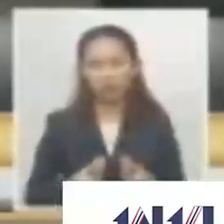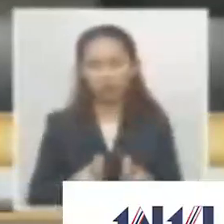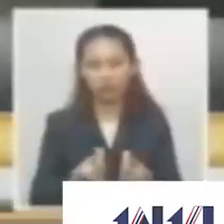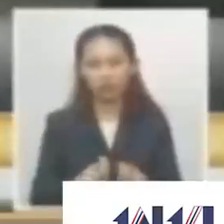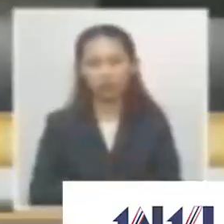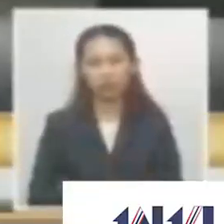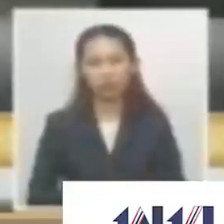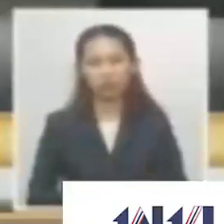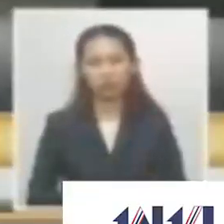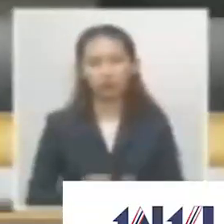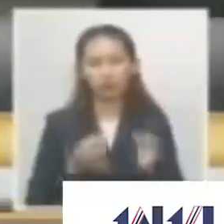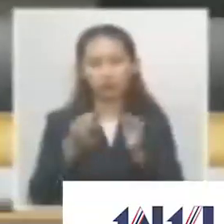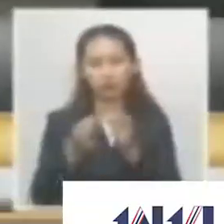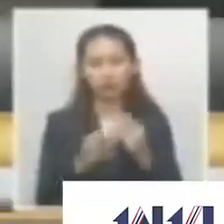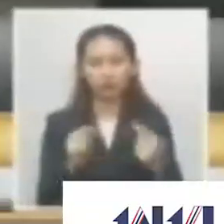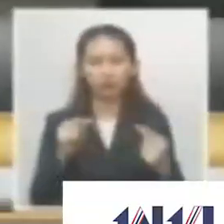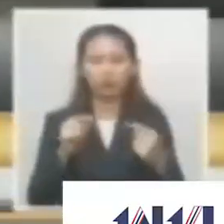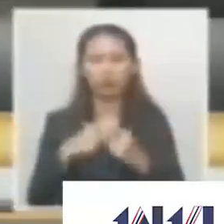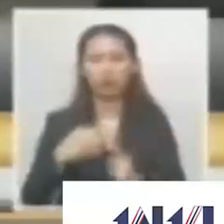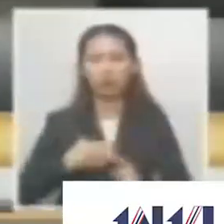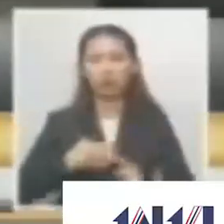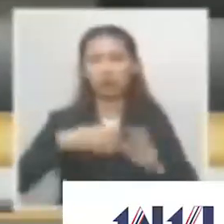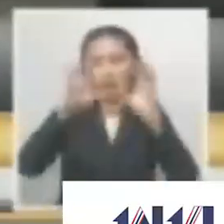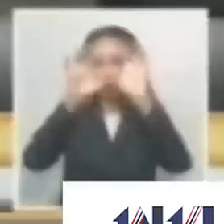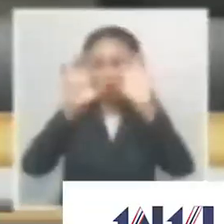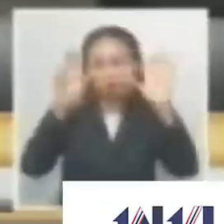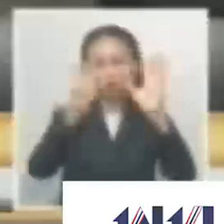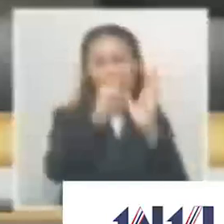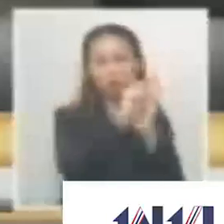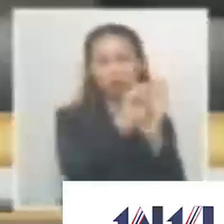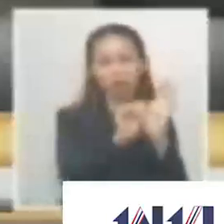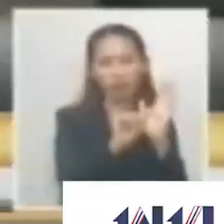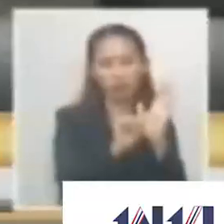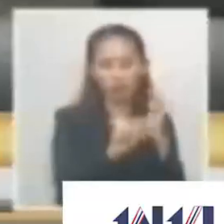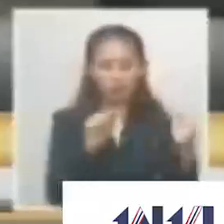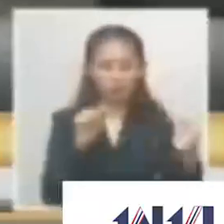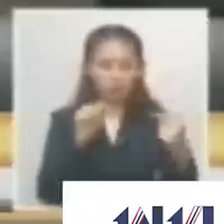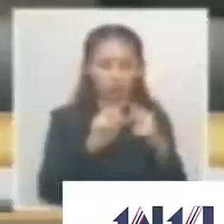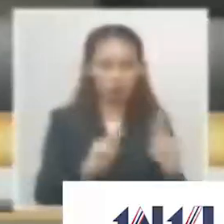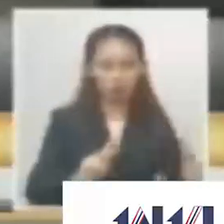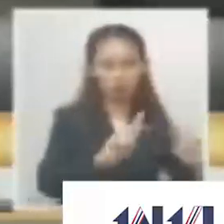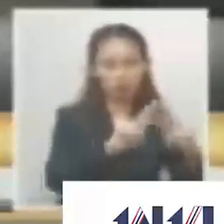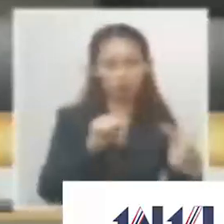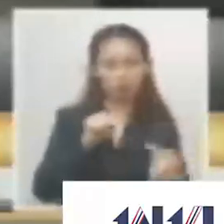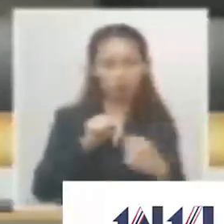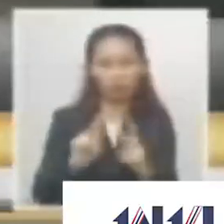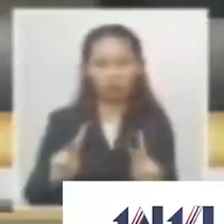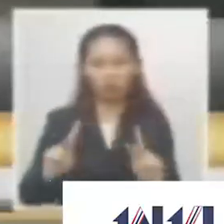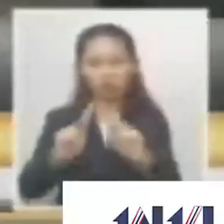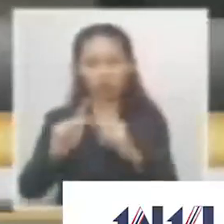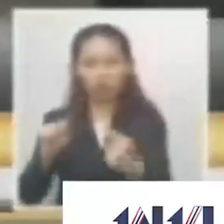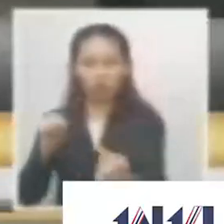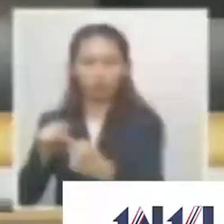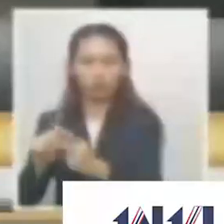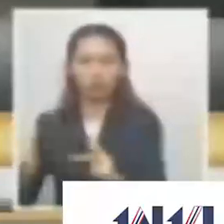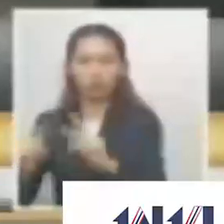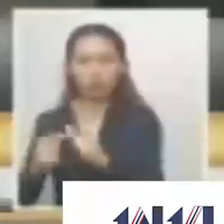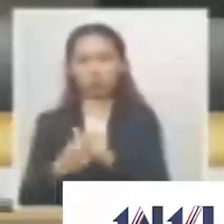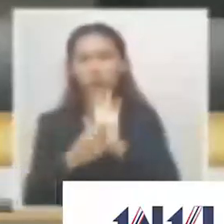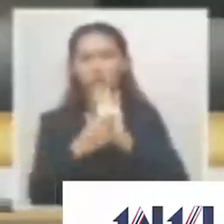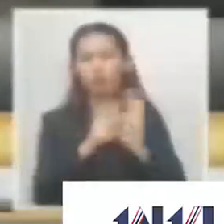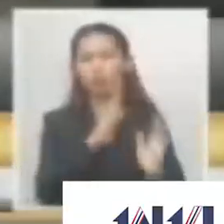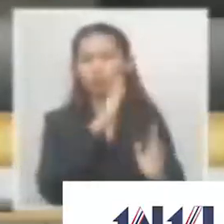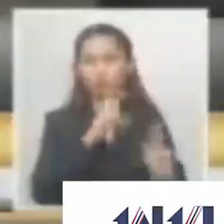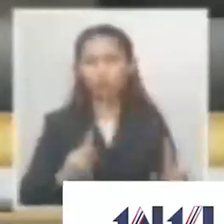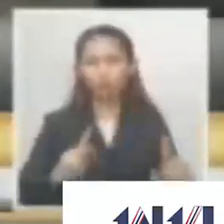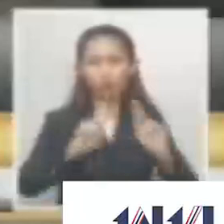จะว่าอยากให้ทางรัฐบาลนะครับช่วยมีนโยบายชัดเจนลงไปทุกกระทรวงสมมติเรื่องการท่องเที่ยวนะครับเวลาเราตั้งงบ